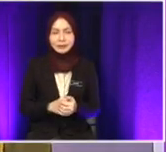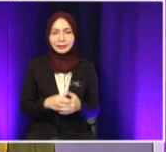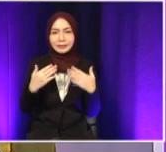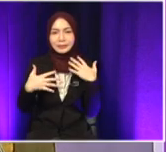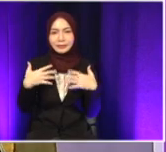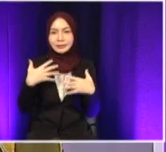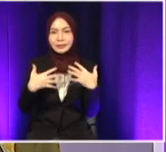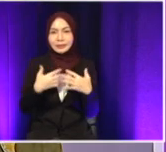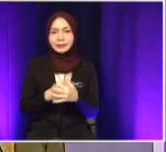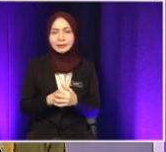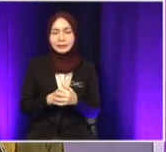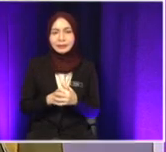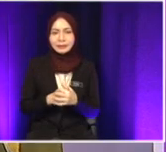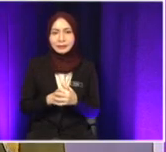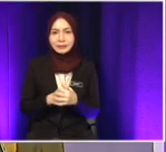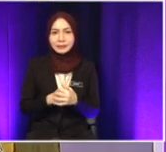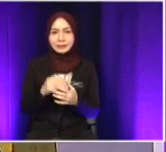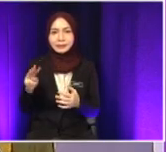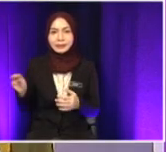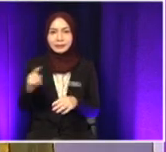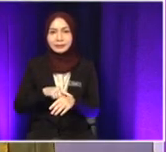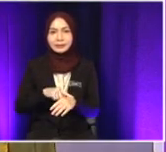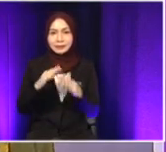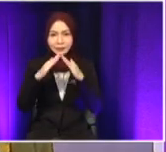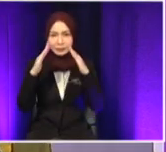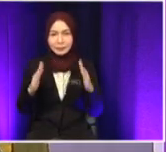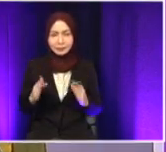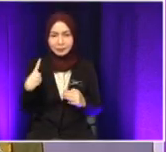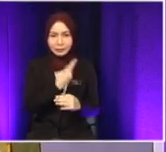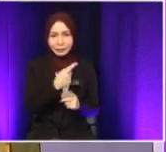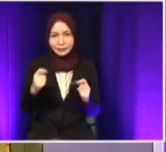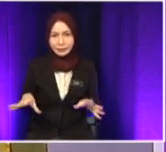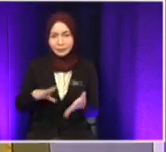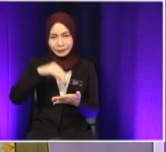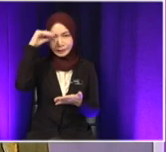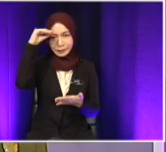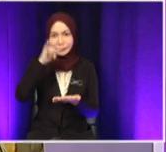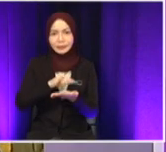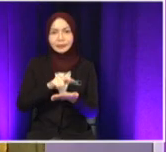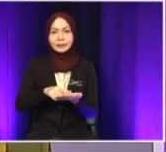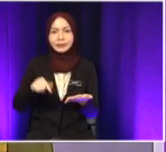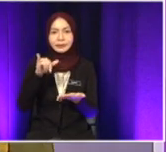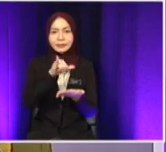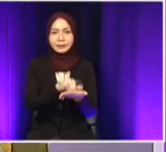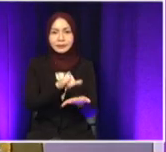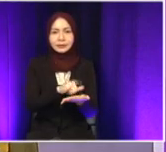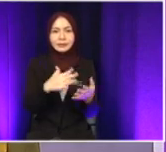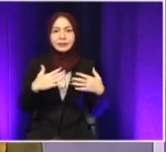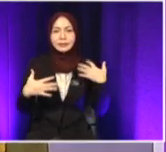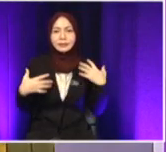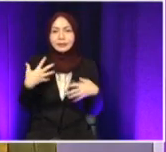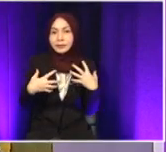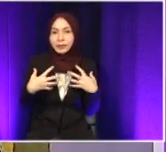kita udah sebut kita udah belajar tentang maksud hiburan dan kita tidak tahu sebenarnya Apa tujuan kita berhibur ya